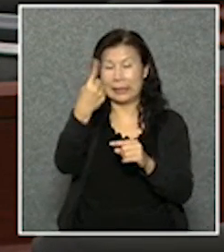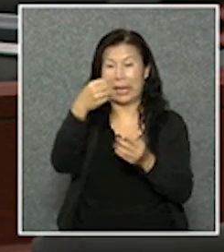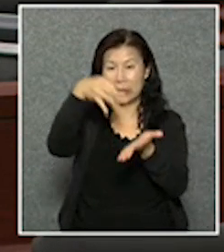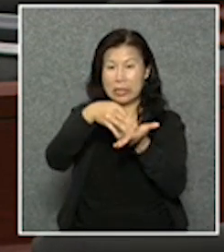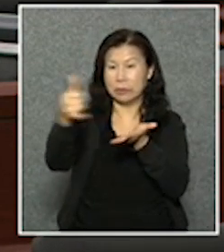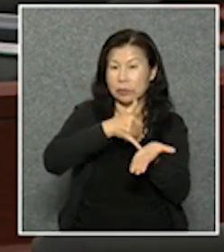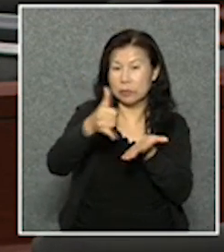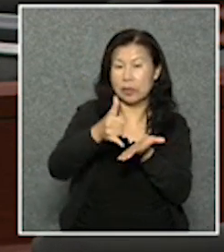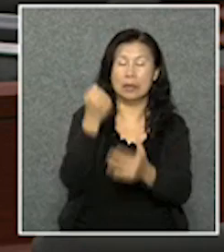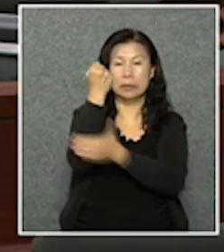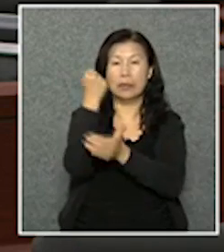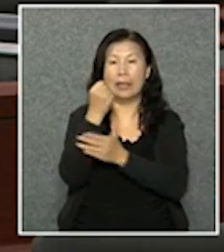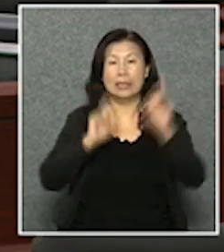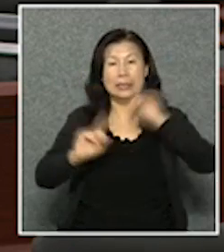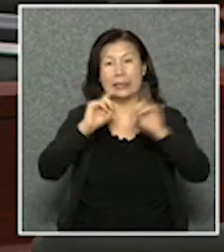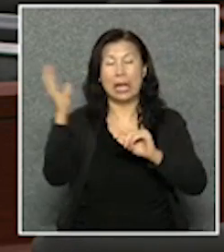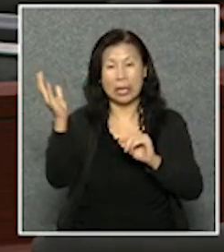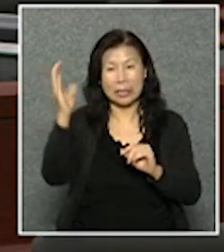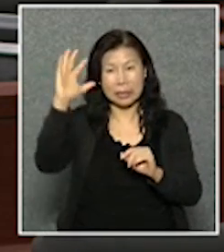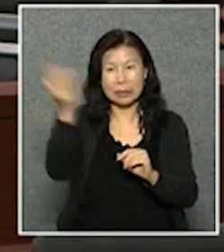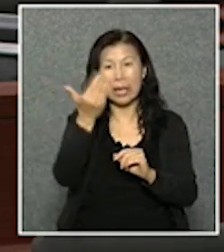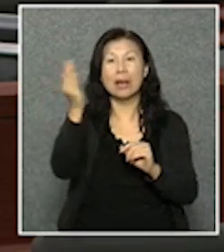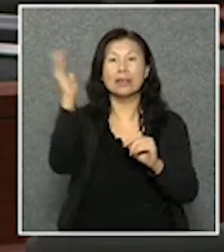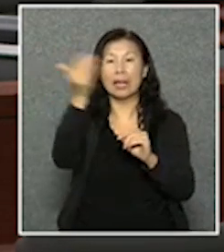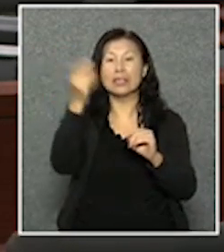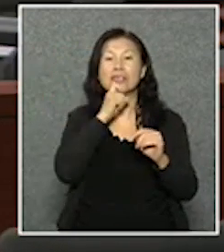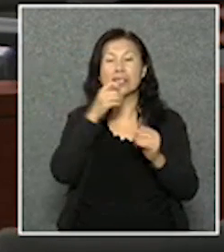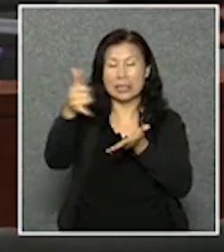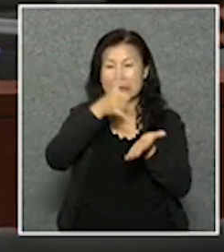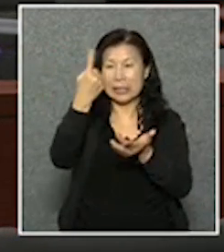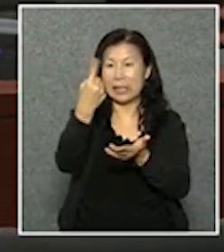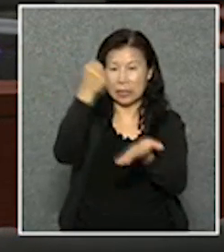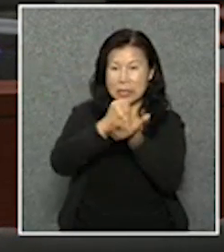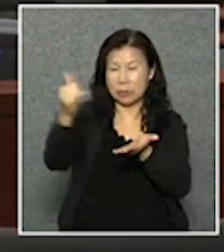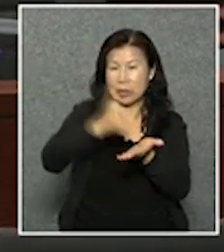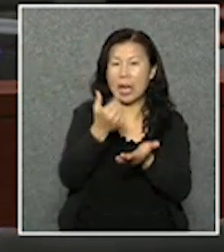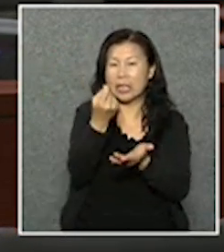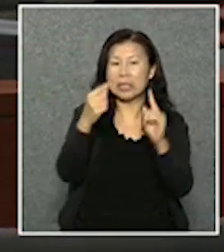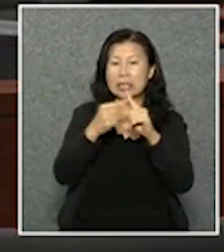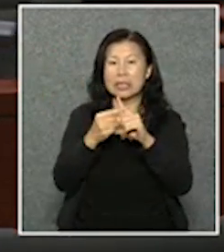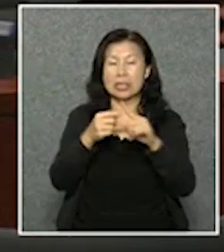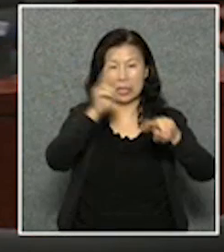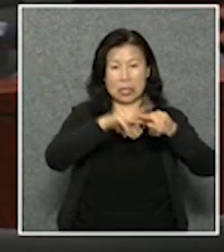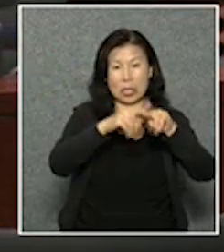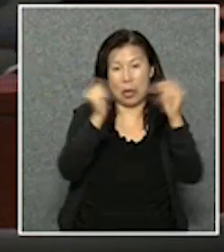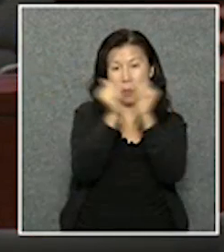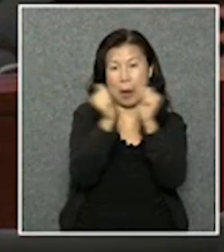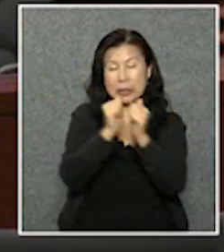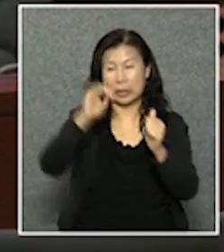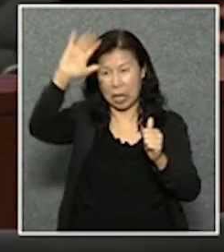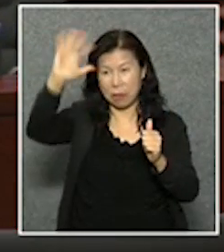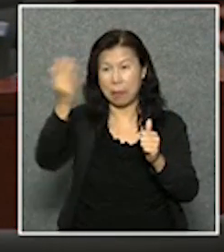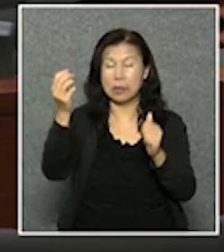即係我唔係話唔反對自由行，不一簽多行嘅嚟少啲咧。即係我係諗唔到啊，點解我話要內地嘅遊